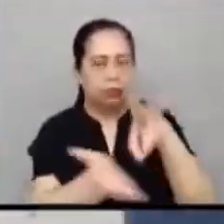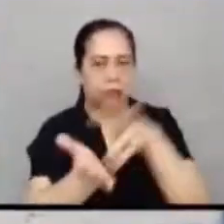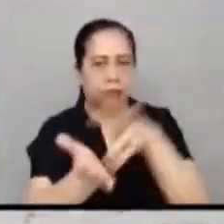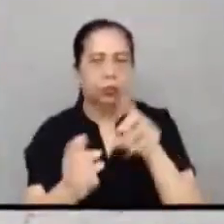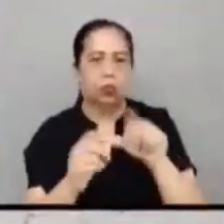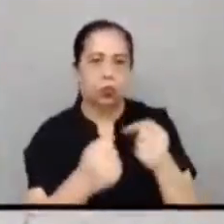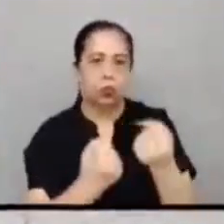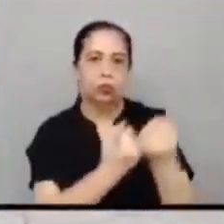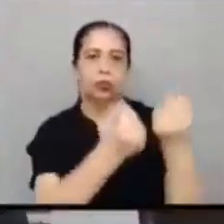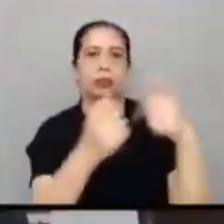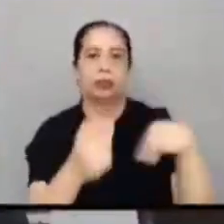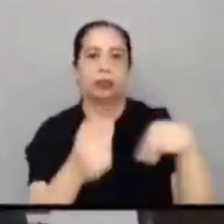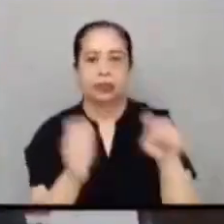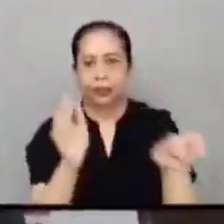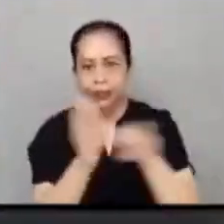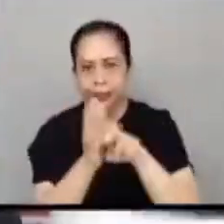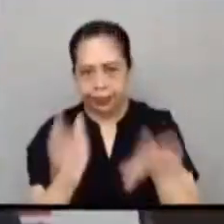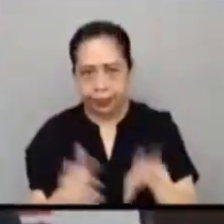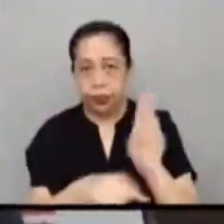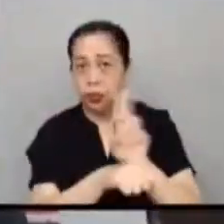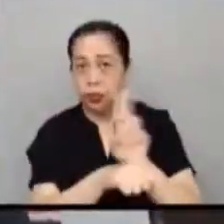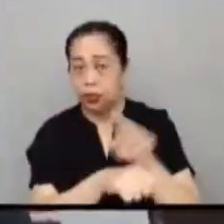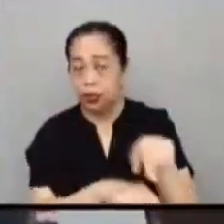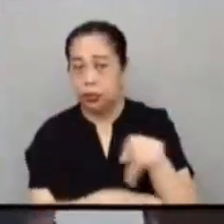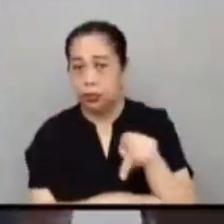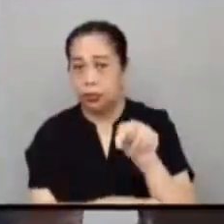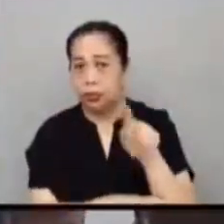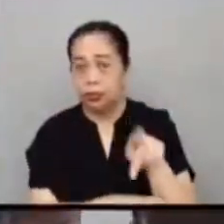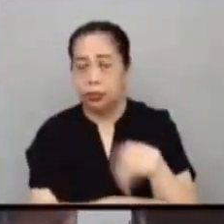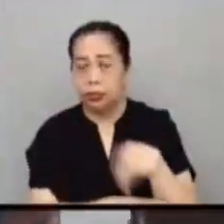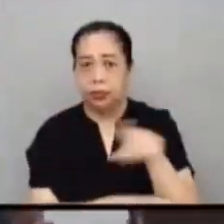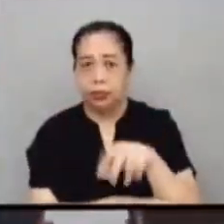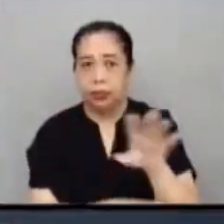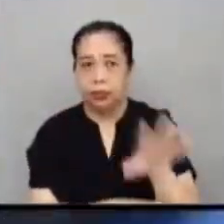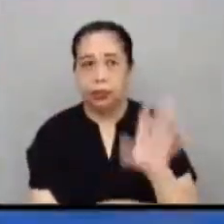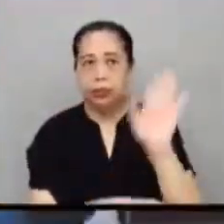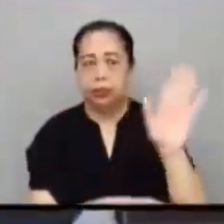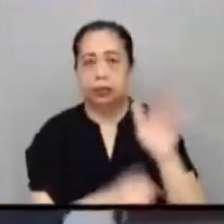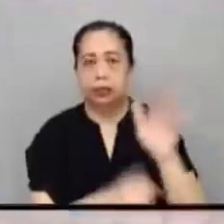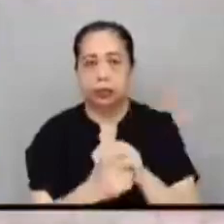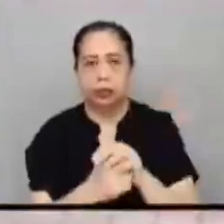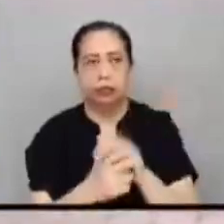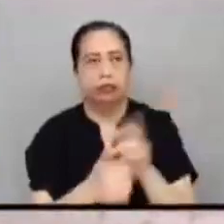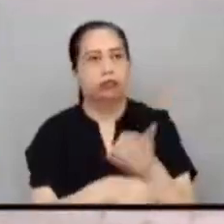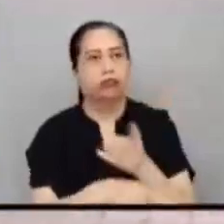maapektuang pasahero. Gagamitin din po ng PNP ang kanilang mobile patrol